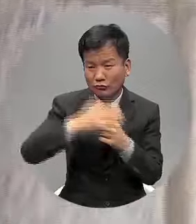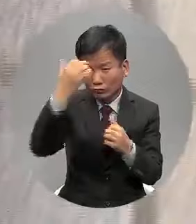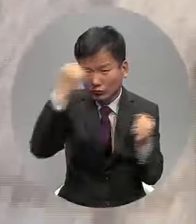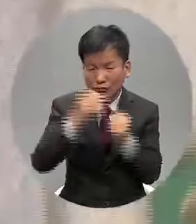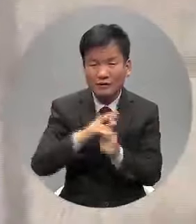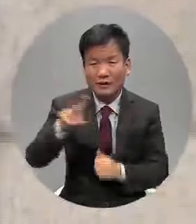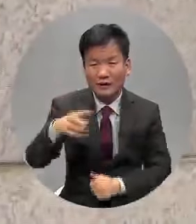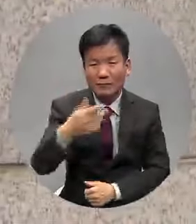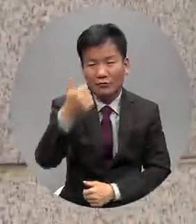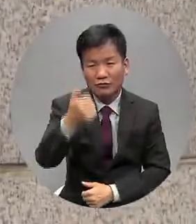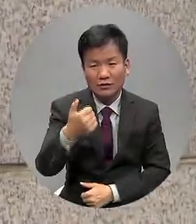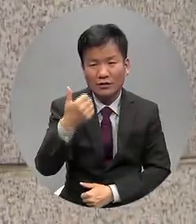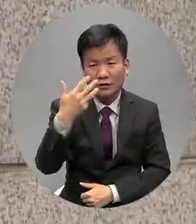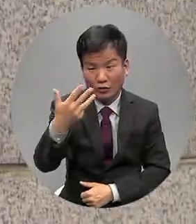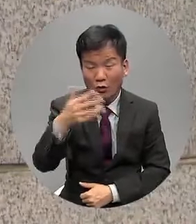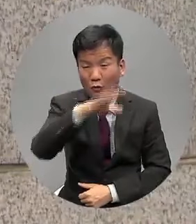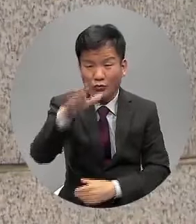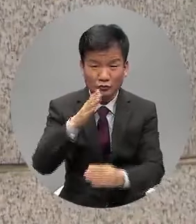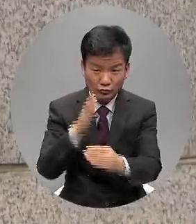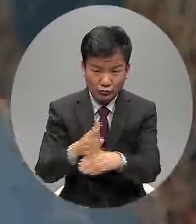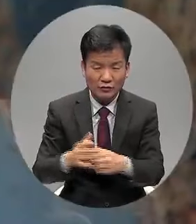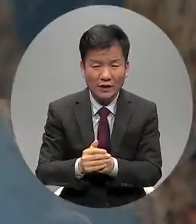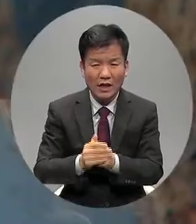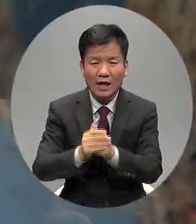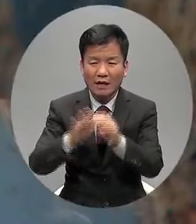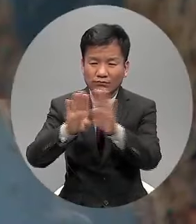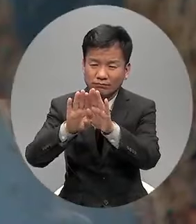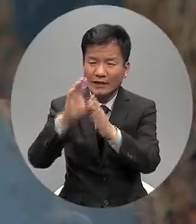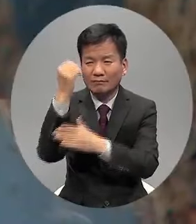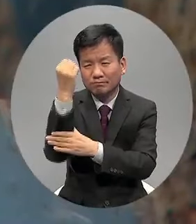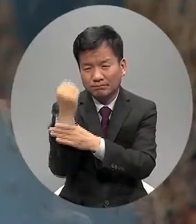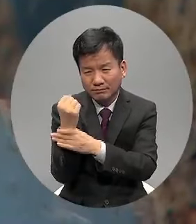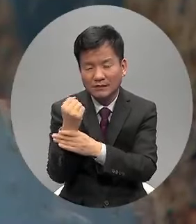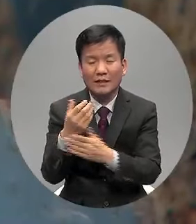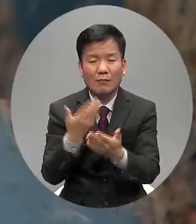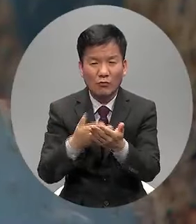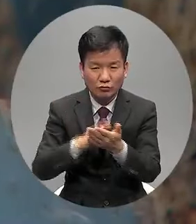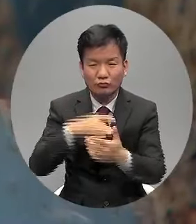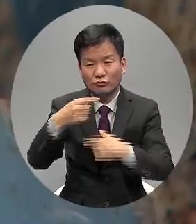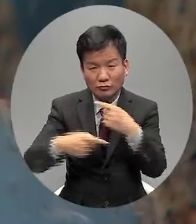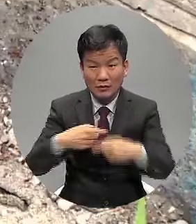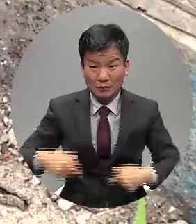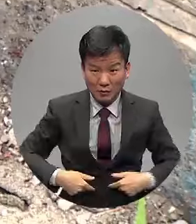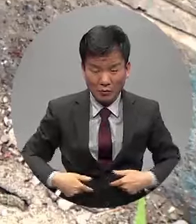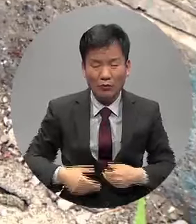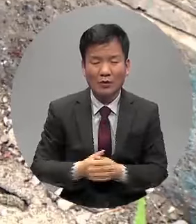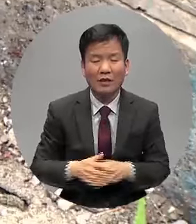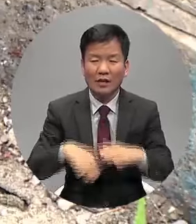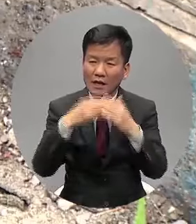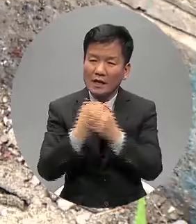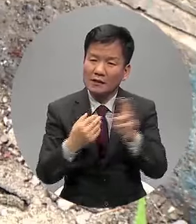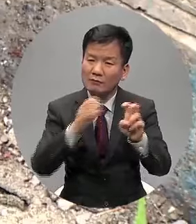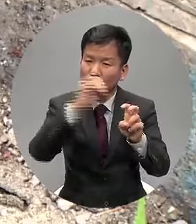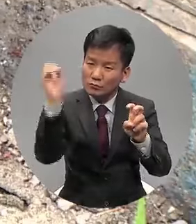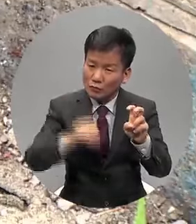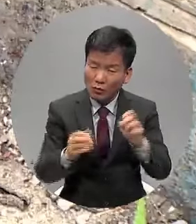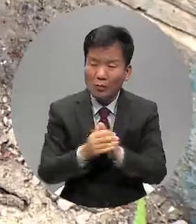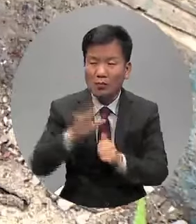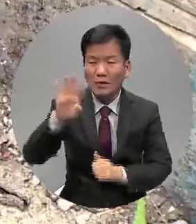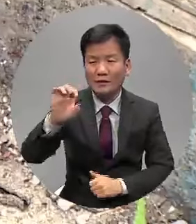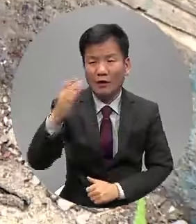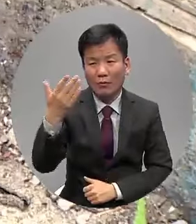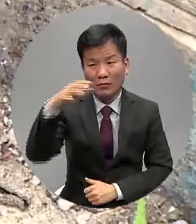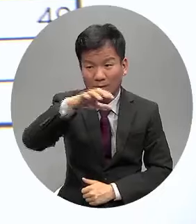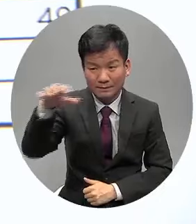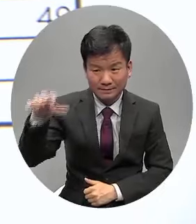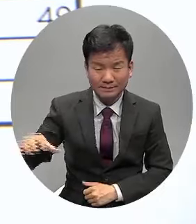충북 258개 교 가운데 경첩이 부식되는 등 보수 보강이 시급한 곳은 전체의 20%인